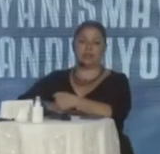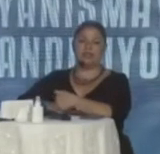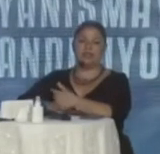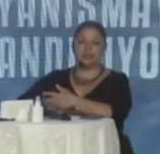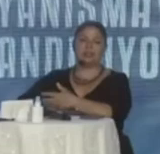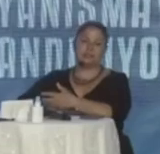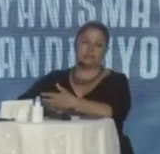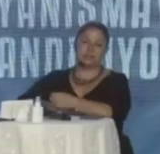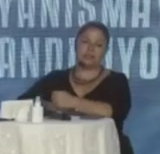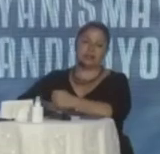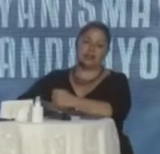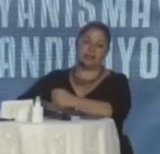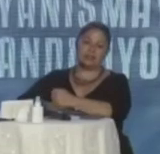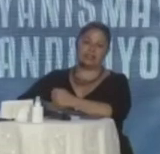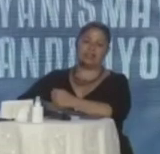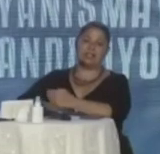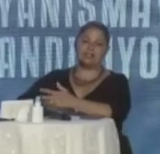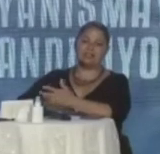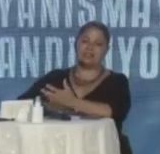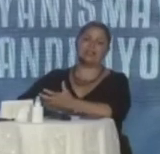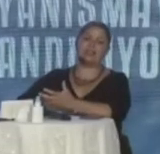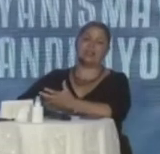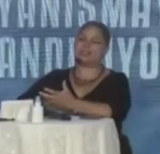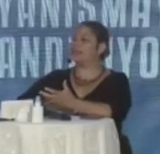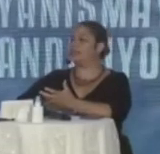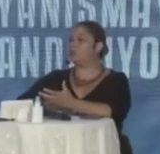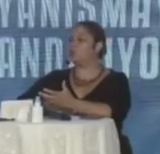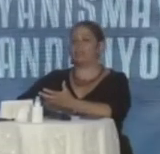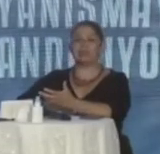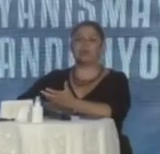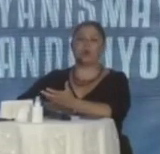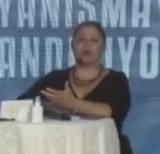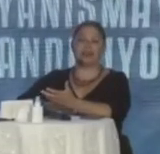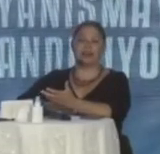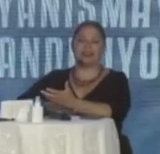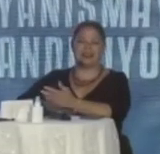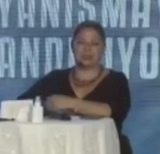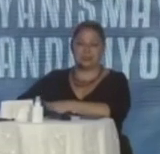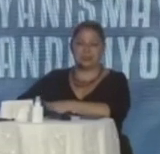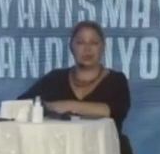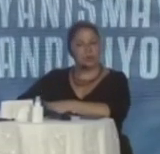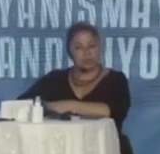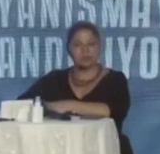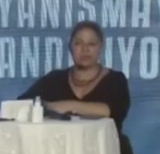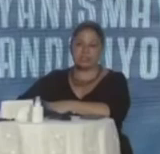deneyimle kıymetini bir kez daha anladık. Yeniden kendi kendine yeten yedi ülkeden biri olmayı hayal